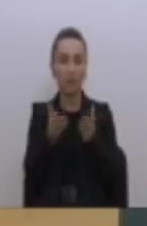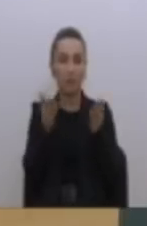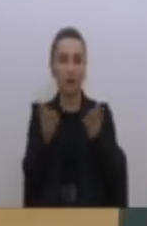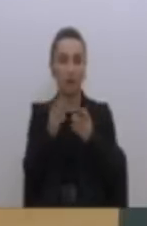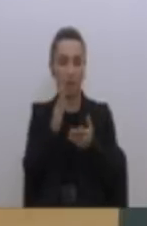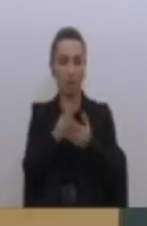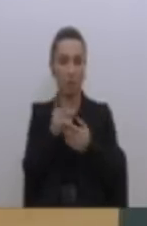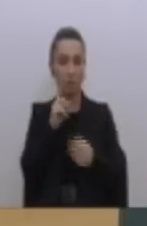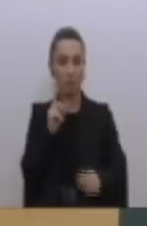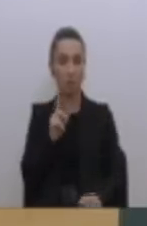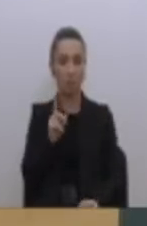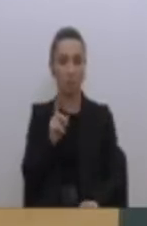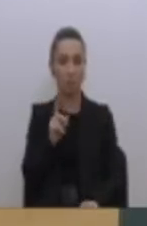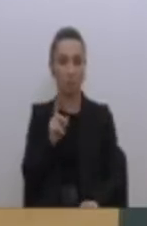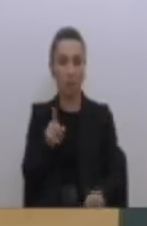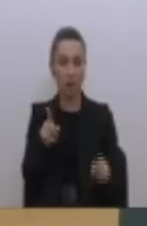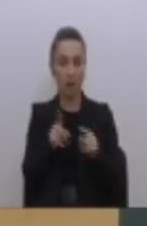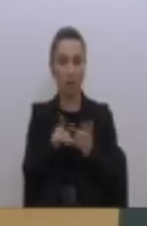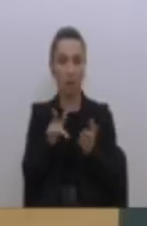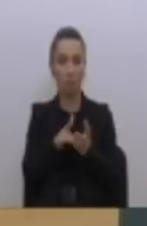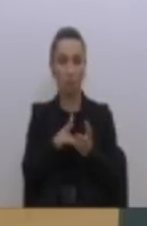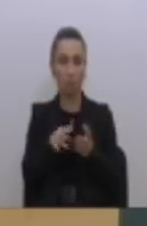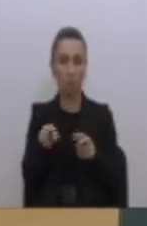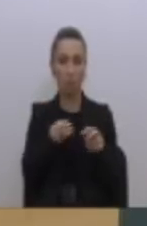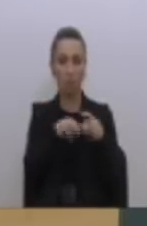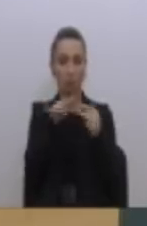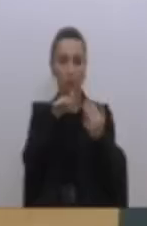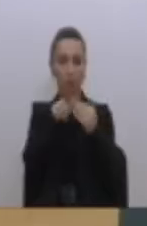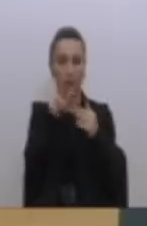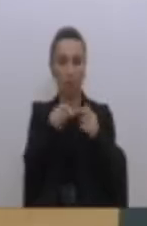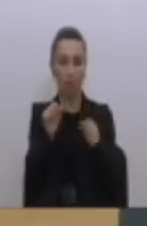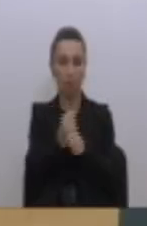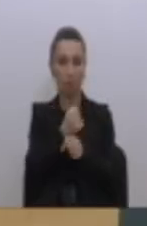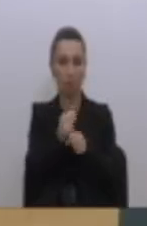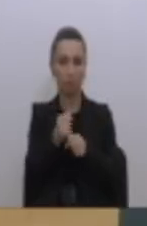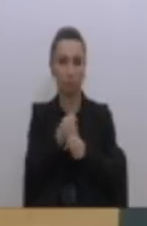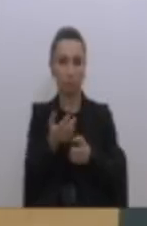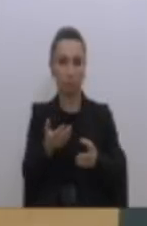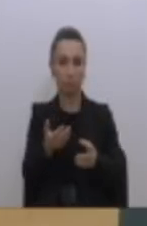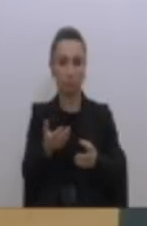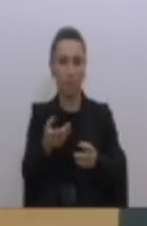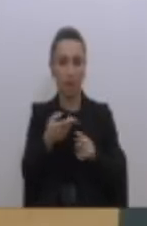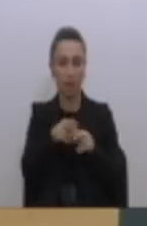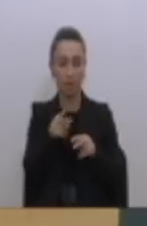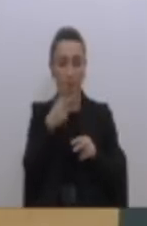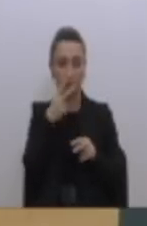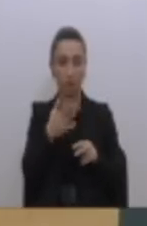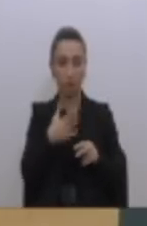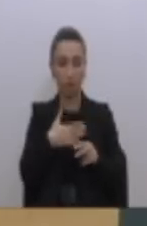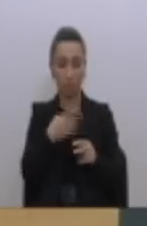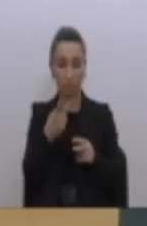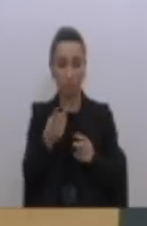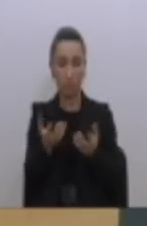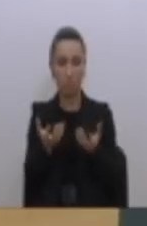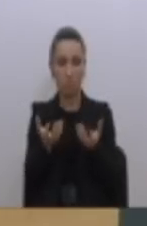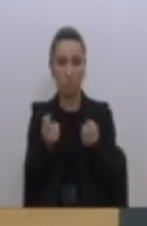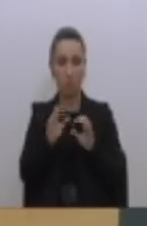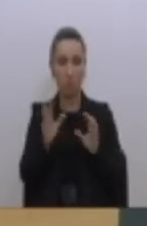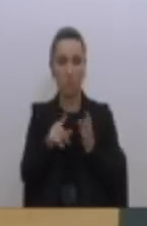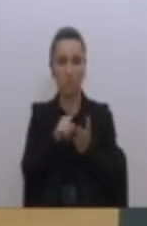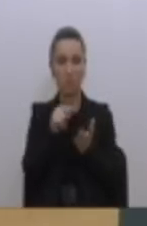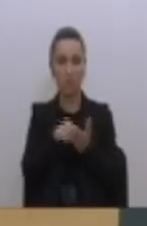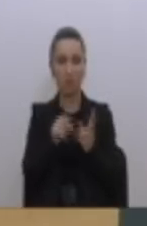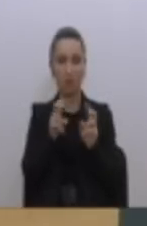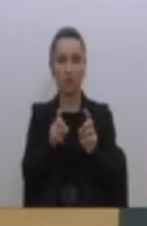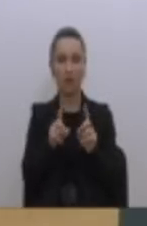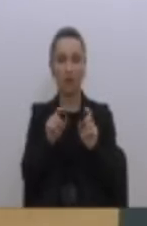წახალისებულები არიან, რომ ასე ქუჩაში ერთმანეთს ცემონ. და ჩვენთვის ეს არის ყველაზე მიუღებელი საკითხი, რაც კი